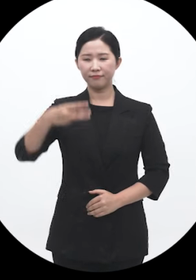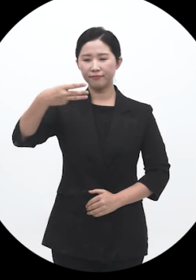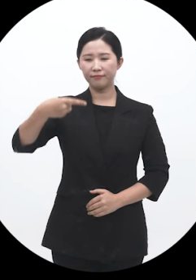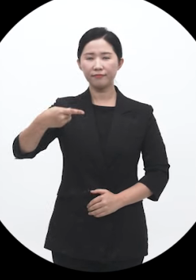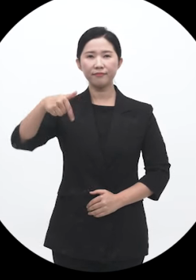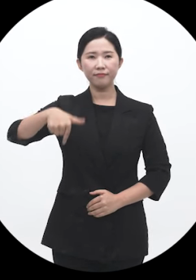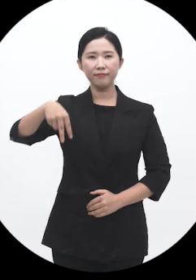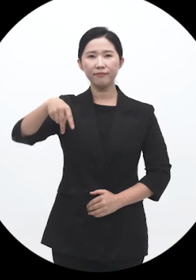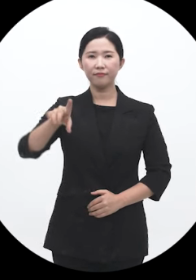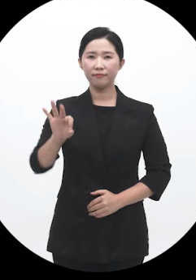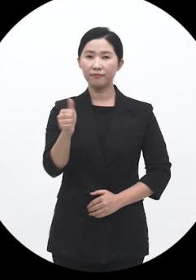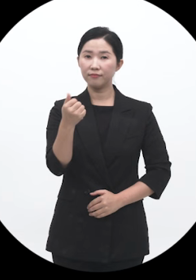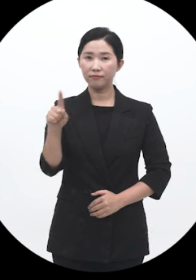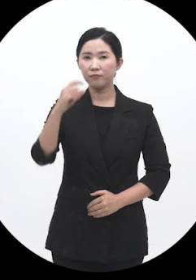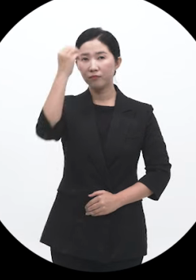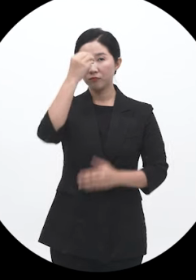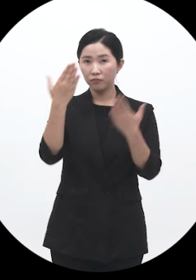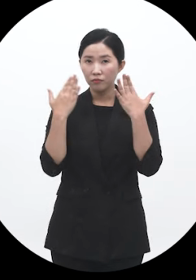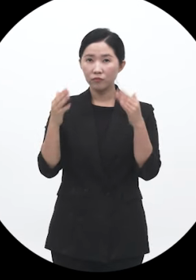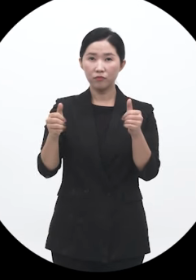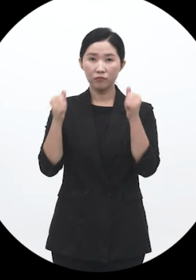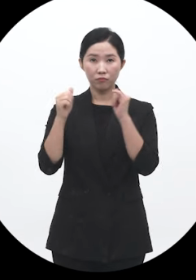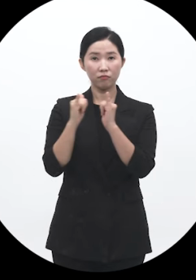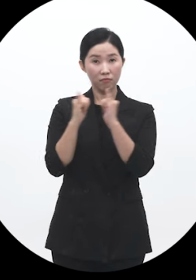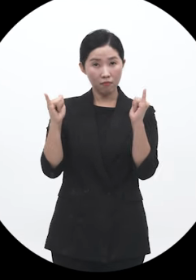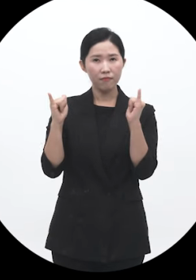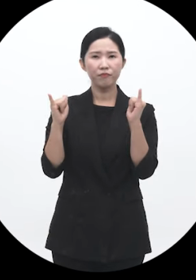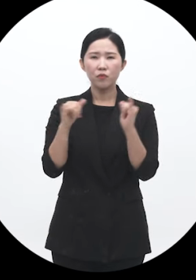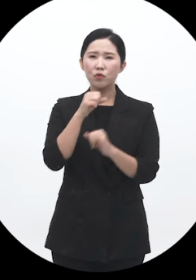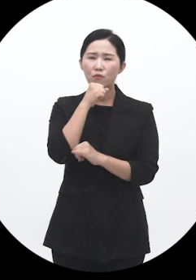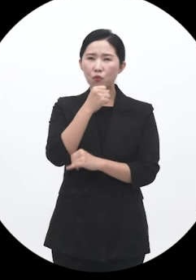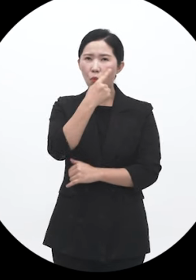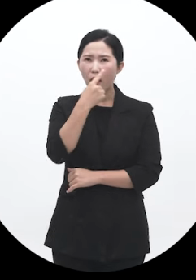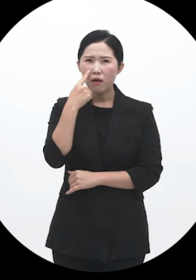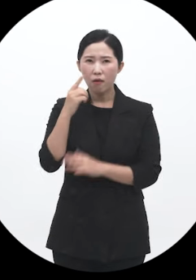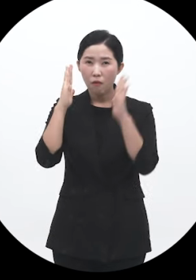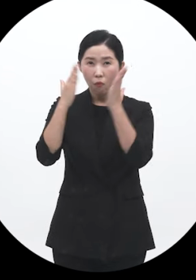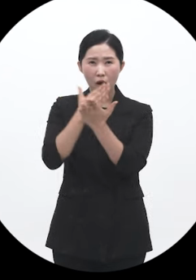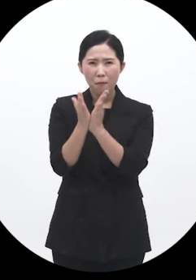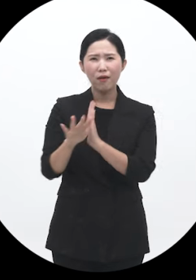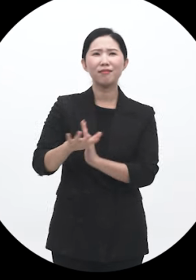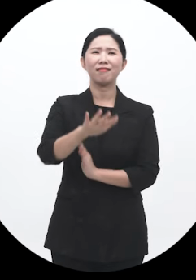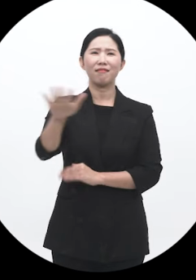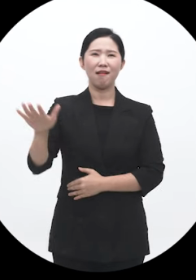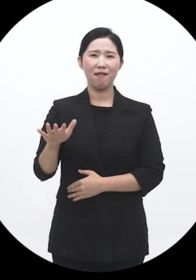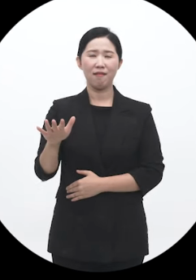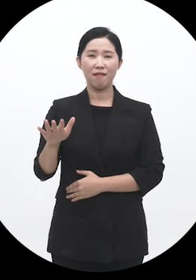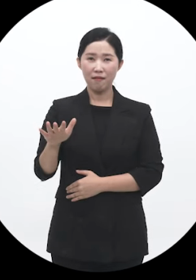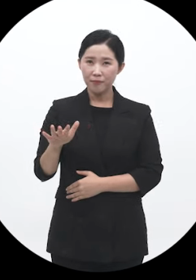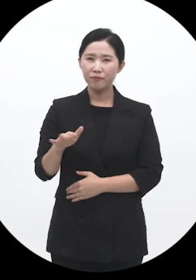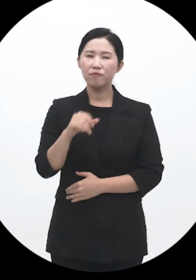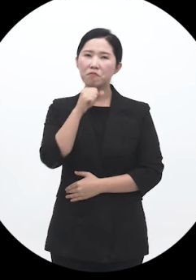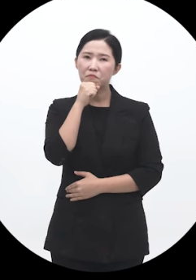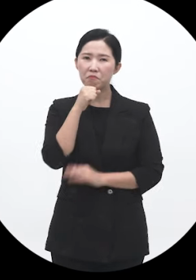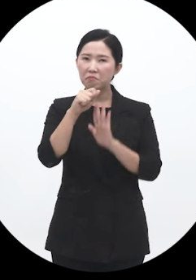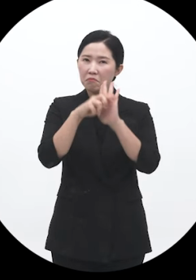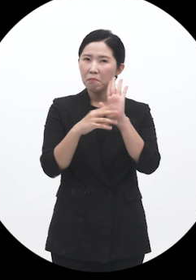특성화고교 졸업자의 경우에는 반영 교과가 전 과목이고 전 과목의 석차 등급 및 이수 학점이